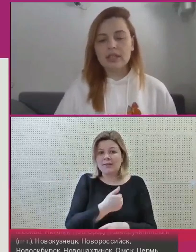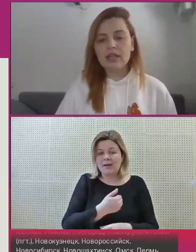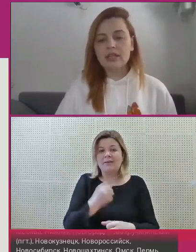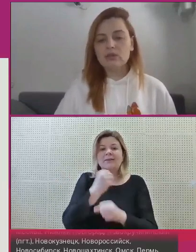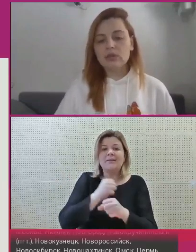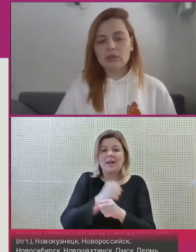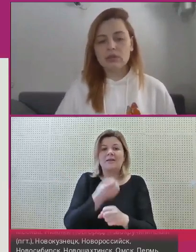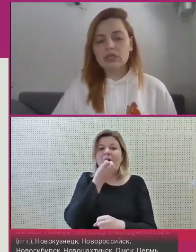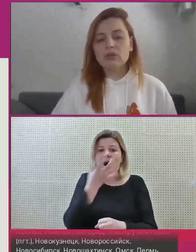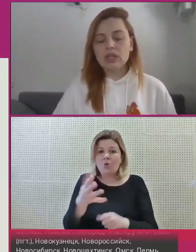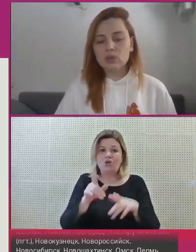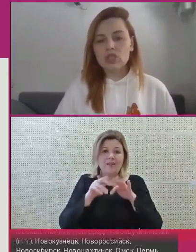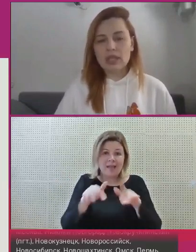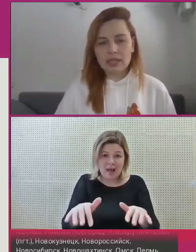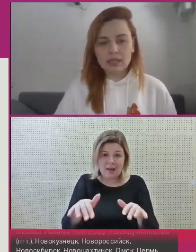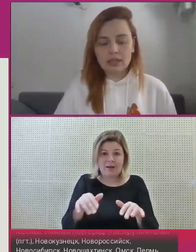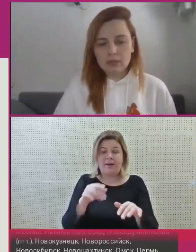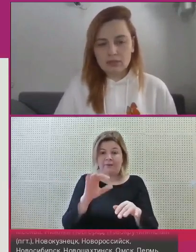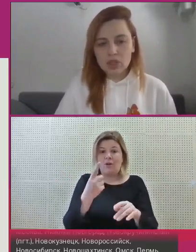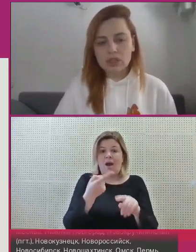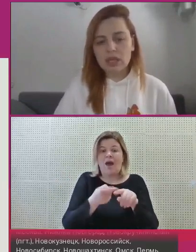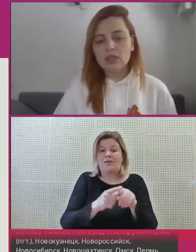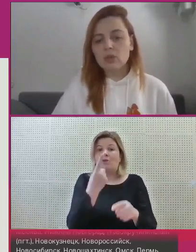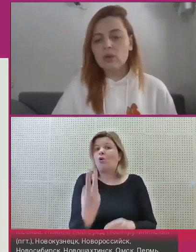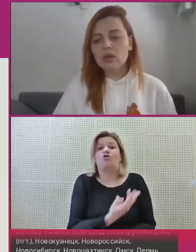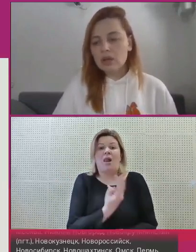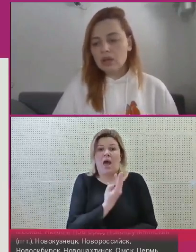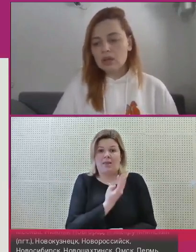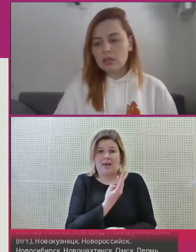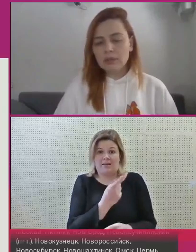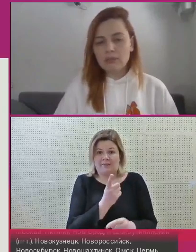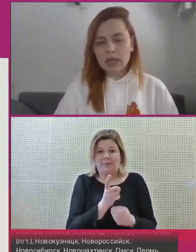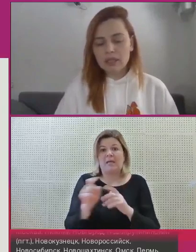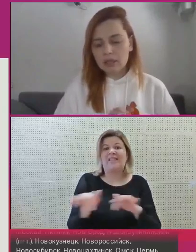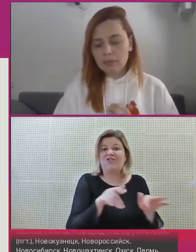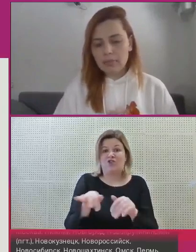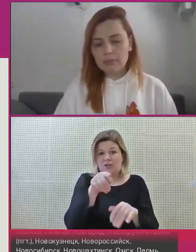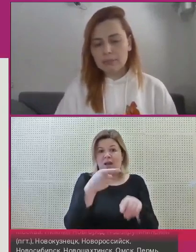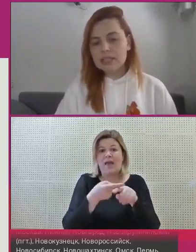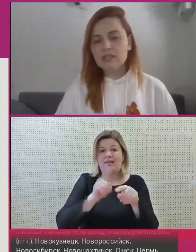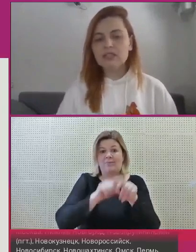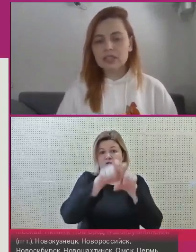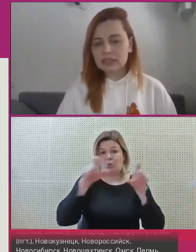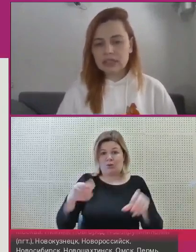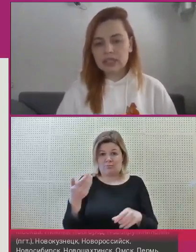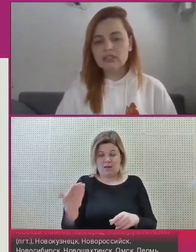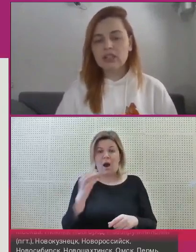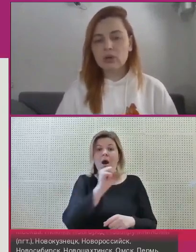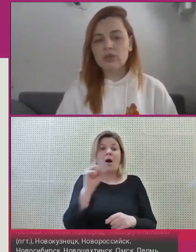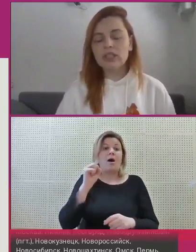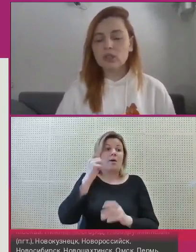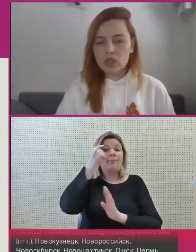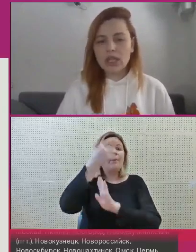дело, да, и вот это вот одно желание ими движет, да, но понимание последовательности